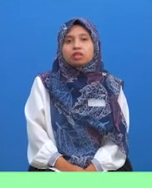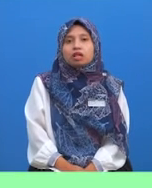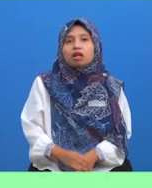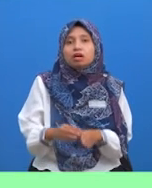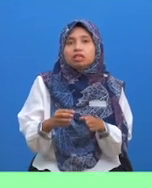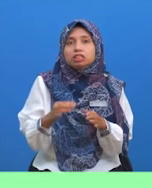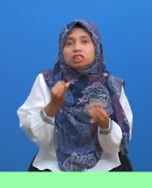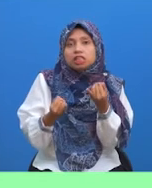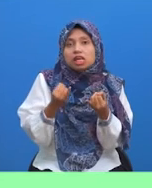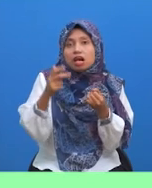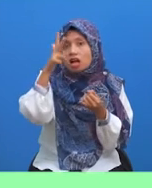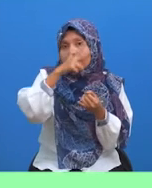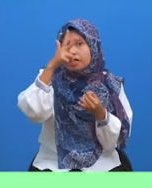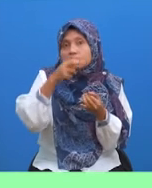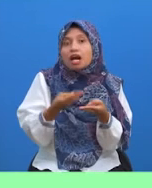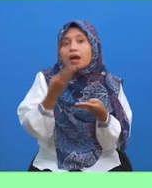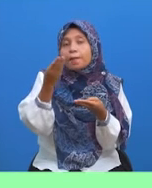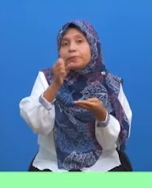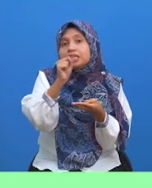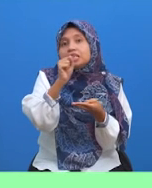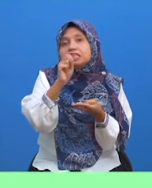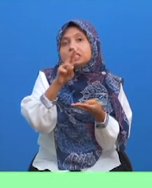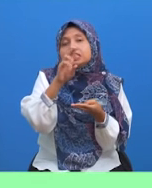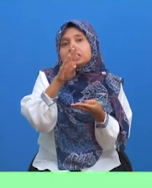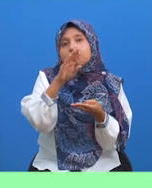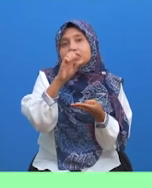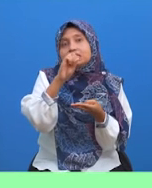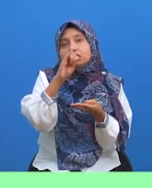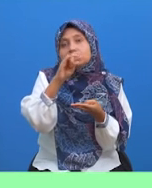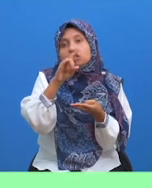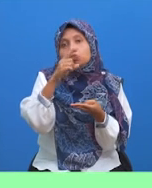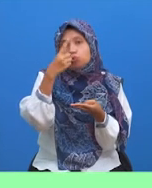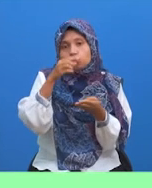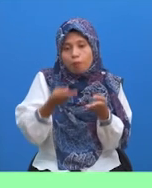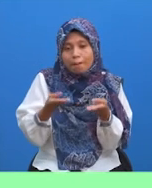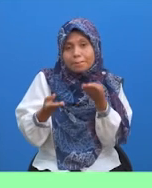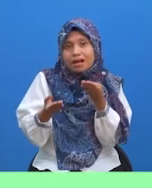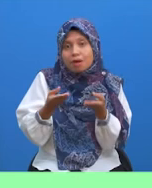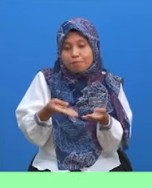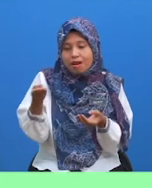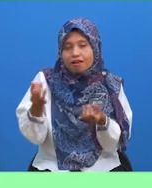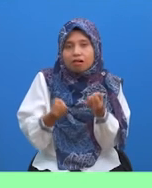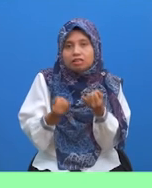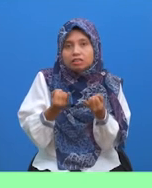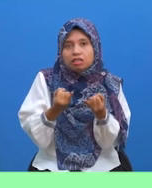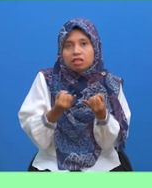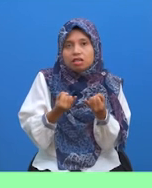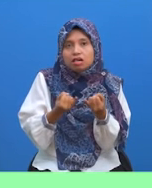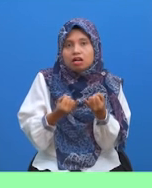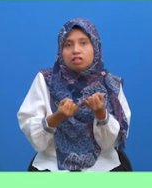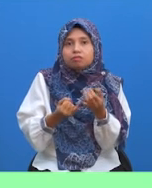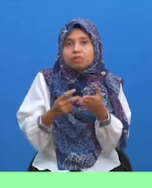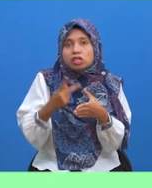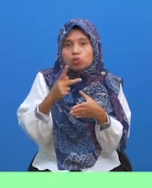mereka ada jika kerajaan memberi subsidi bagi barang Anjay subsidi yang dinikmati oleh pengeluaran